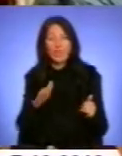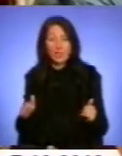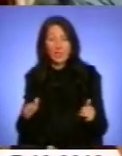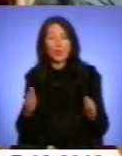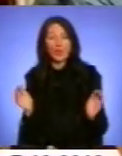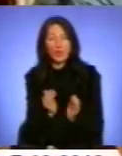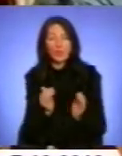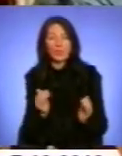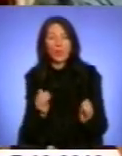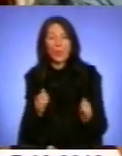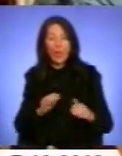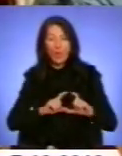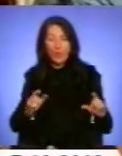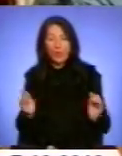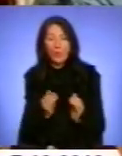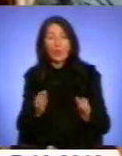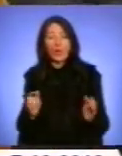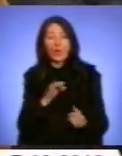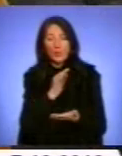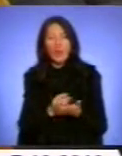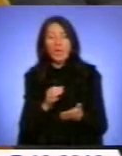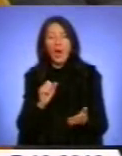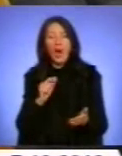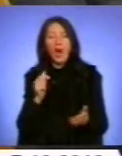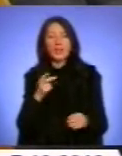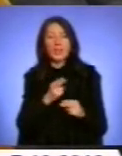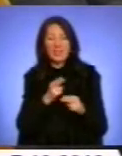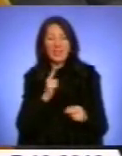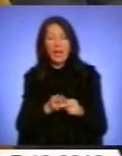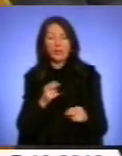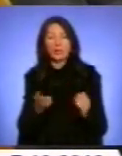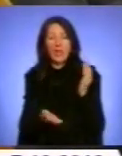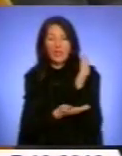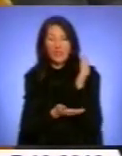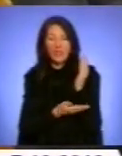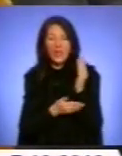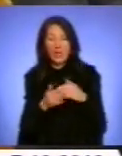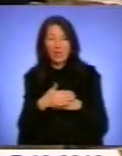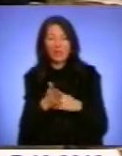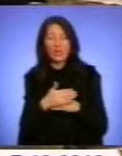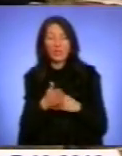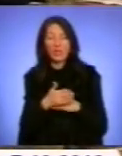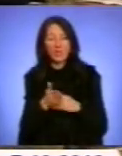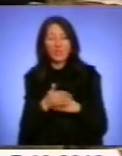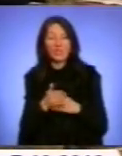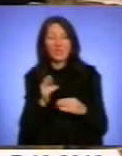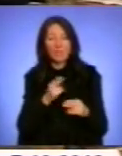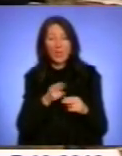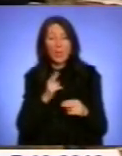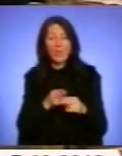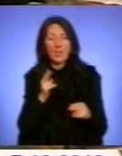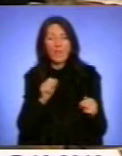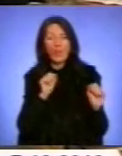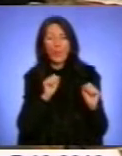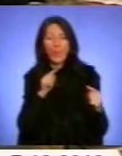з обмеженою відповідальністю «Агата Стальконструкція», двері вхідні металеві, протипожежні, протиударні, та товариство з обмеженою